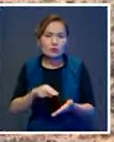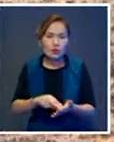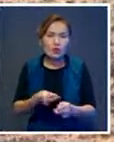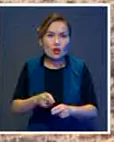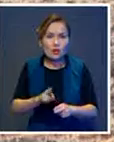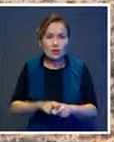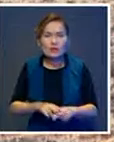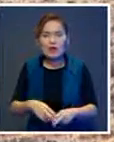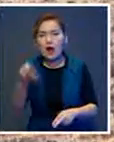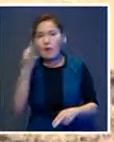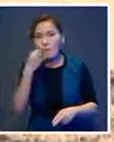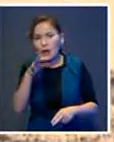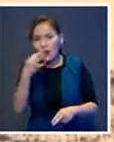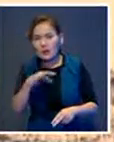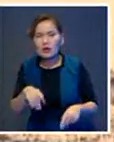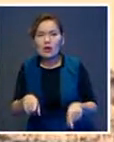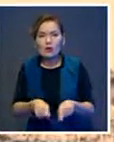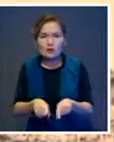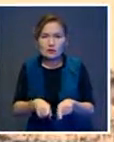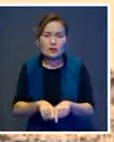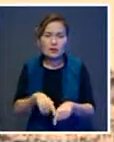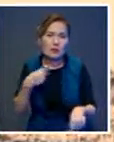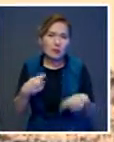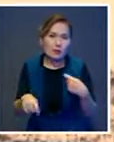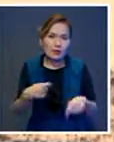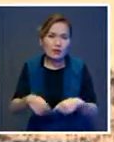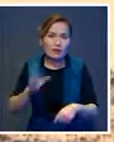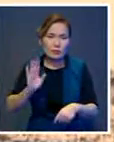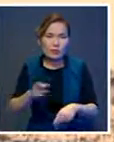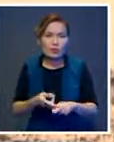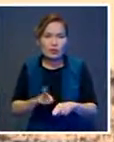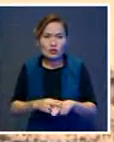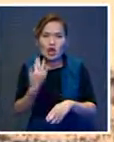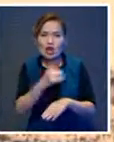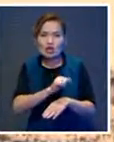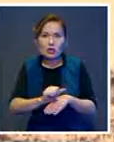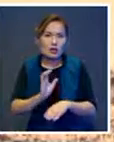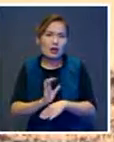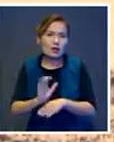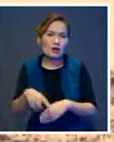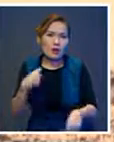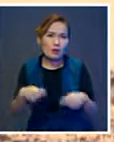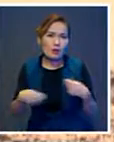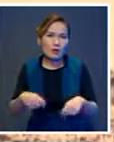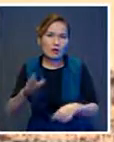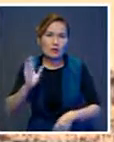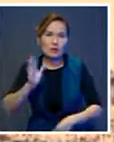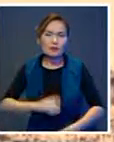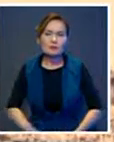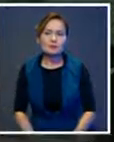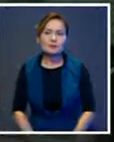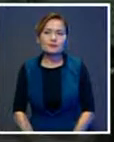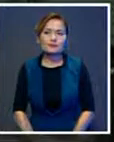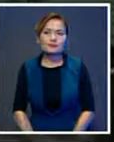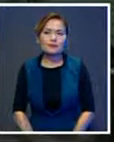май дақылдарын сатып, берешектерден құтылып, содан кейін ғана астықты сатуға болатын шығар деп